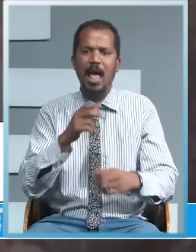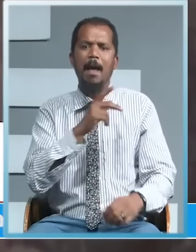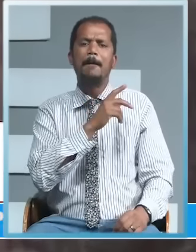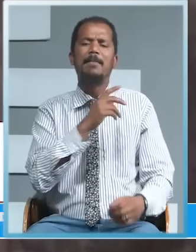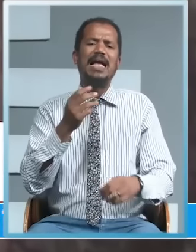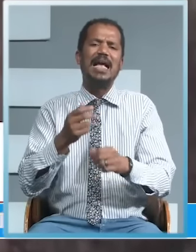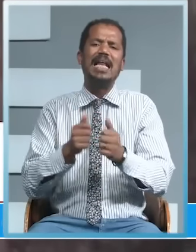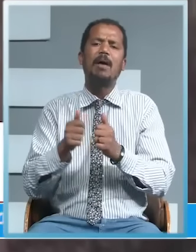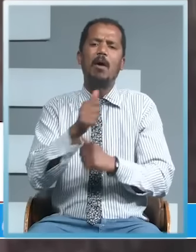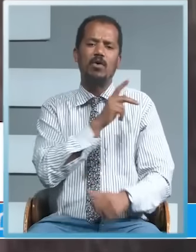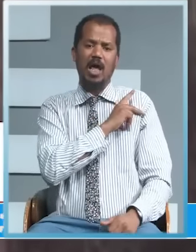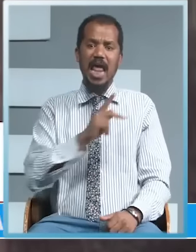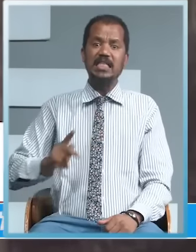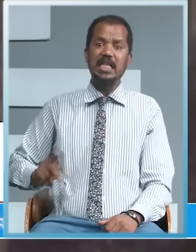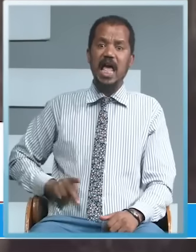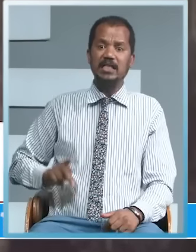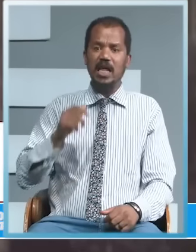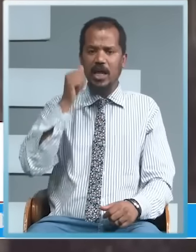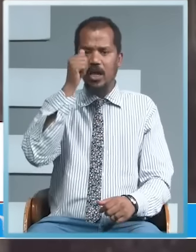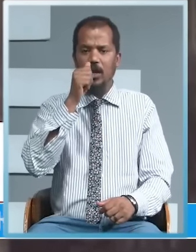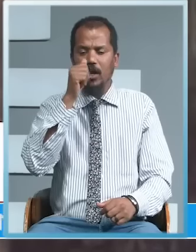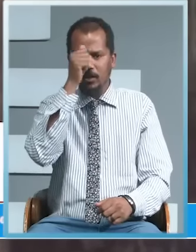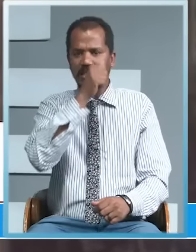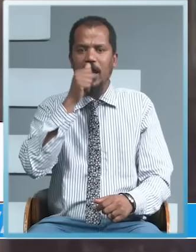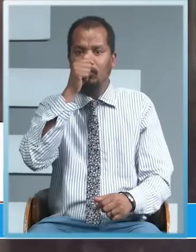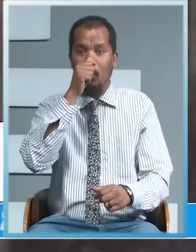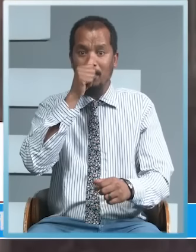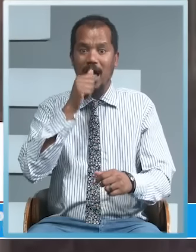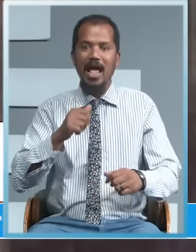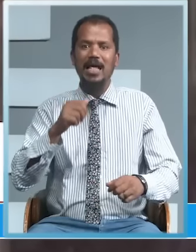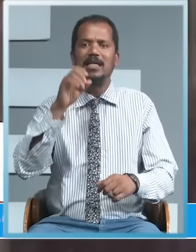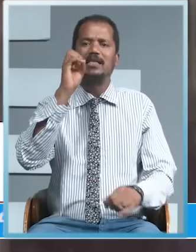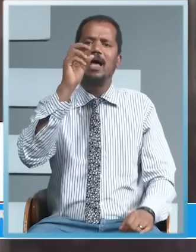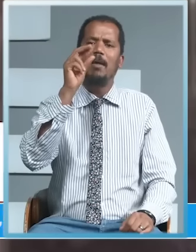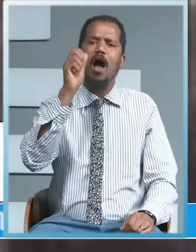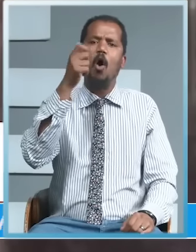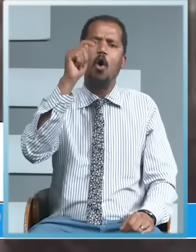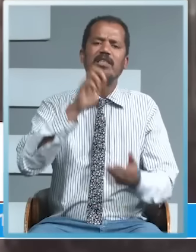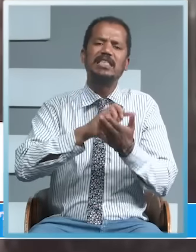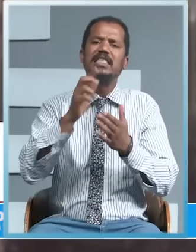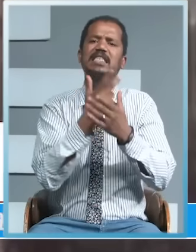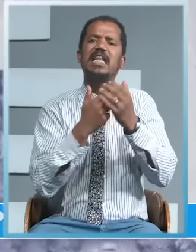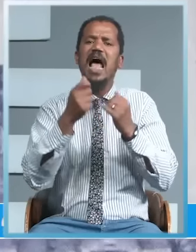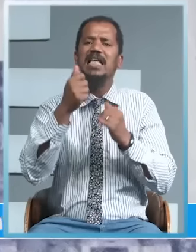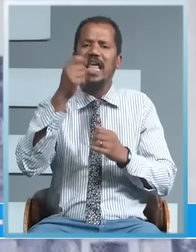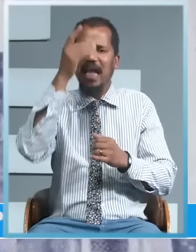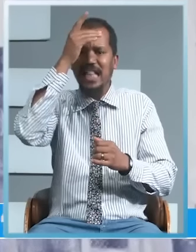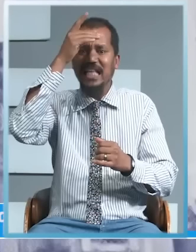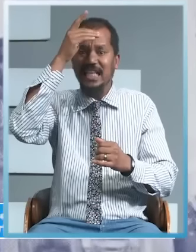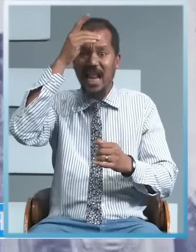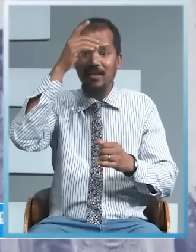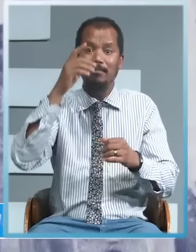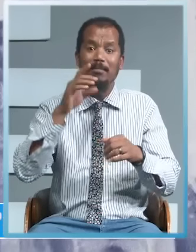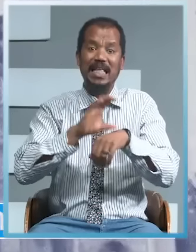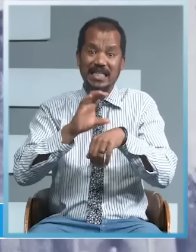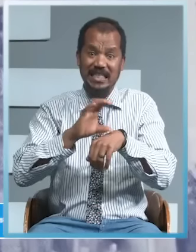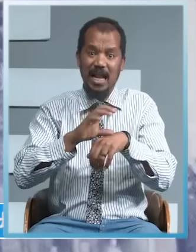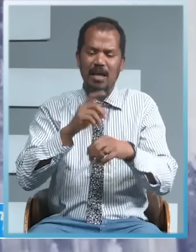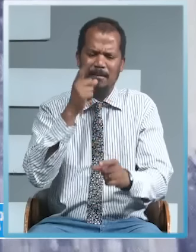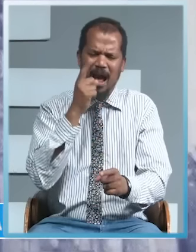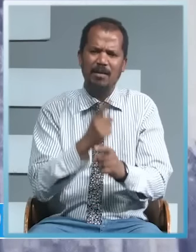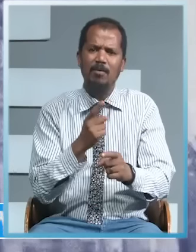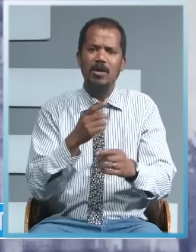ኃይለ ሥላሴ ንጉሠ ነገሥት ዘኢትዮጵያ የተመሠረተው የመንበረ ጸባኦት ቅድስት ሥላሴ ካቴድራል ቤተ ክርስቲያን